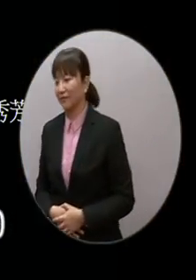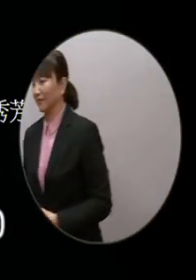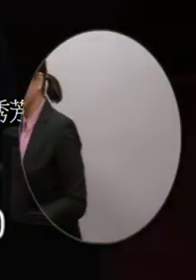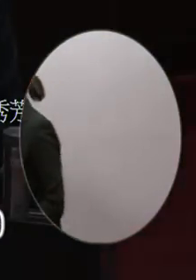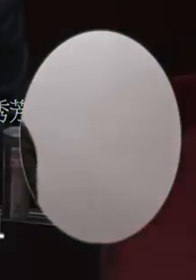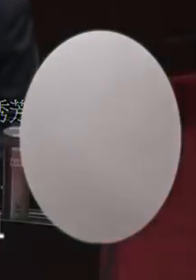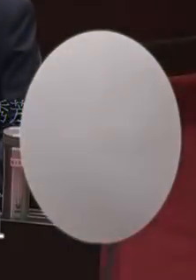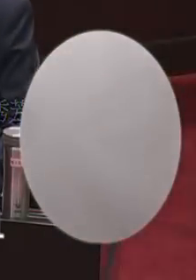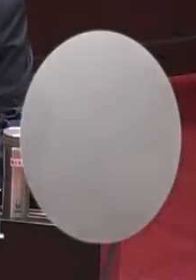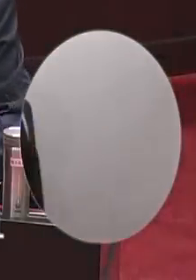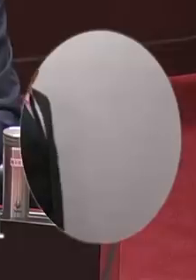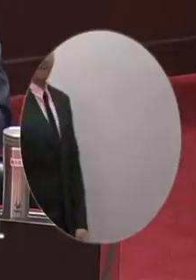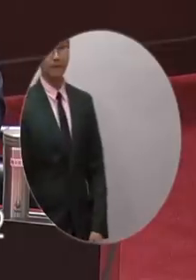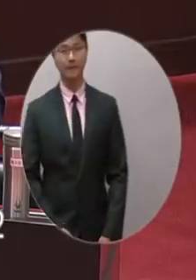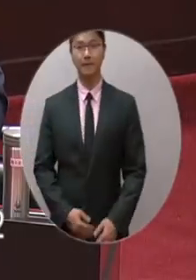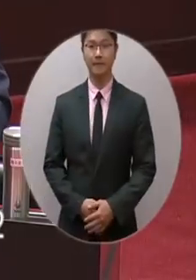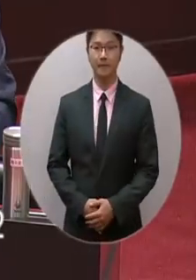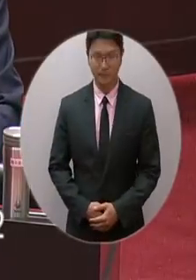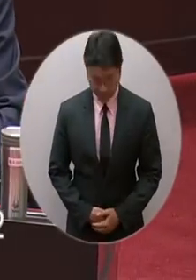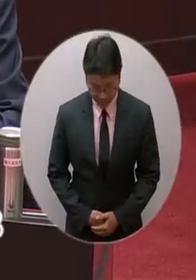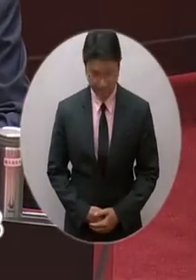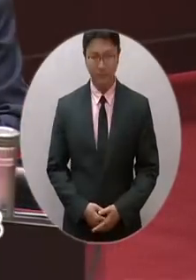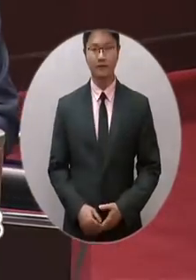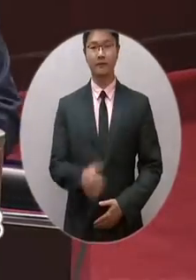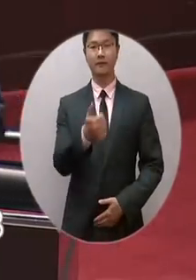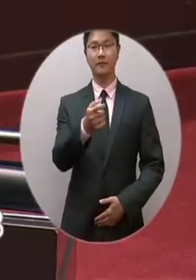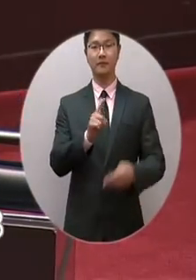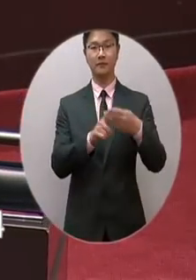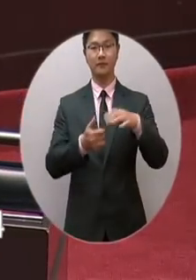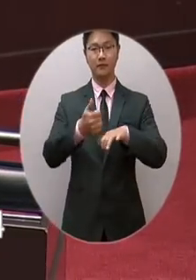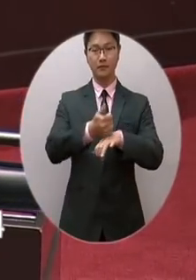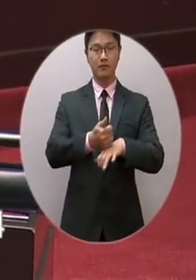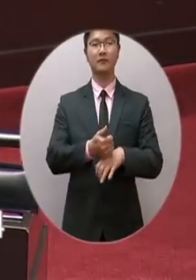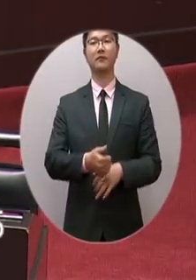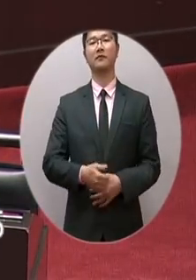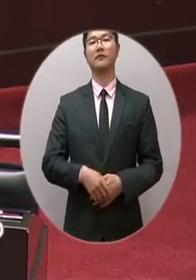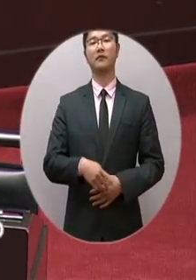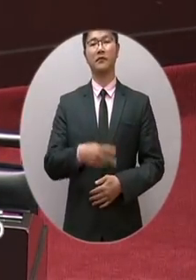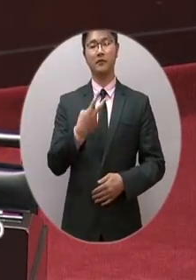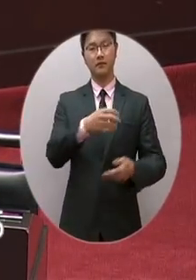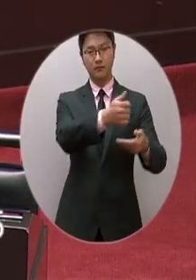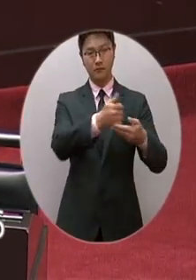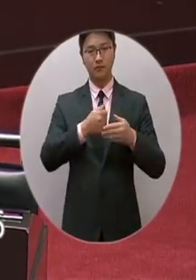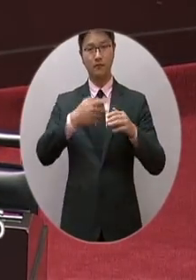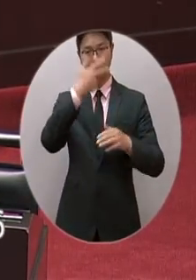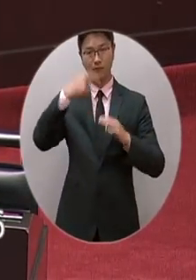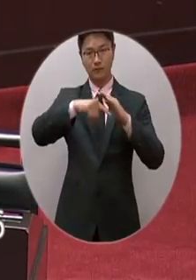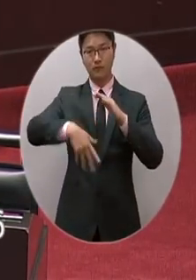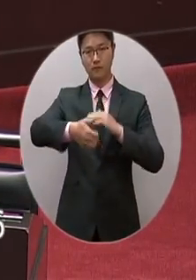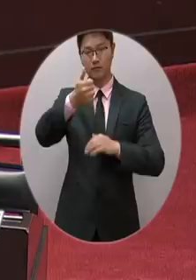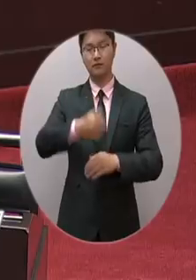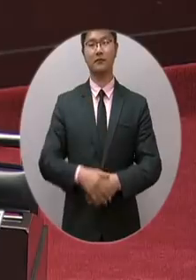谢谢主席，那么苏院长，那么各位先进。请一下赖院长吗？ 请赖院长。